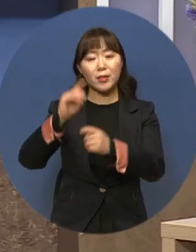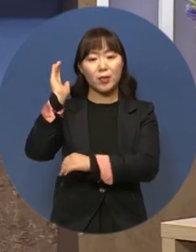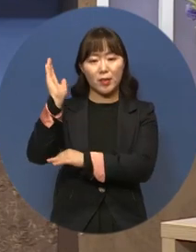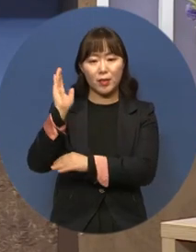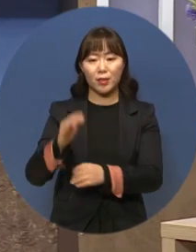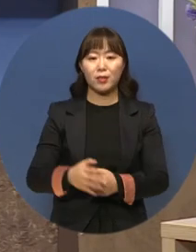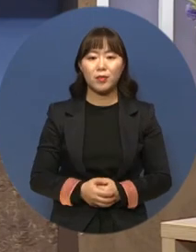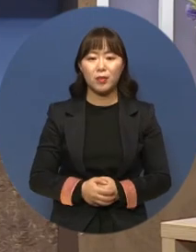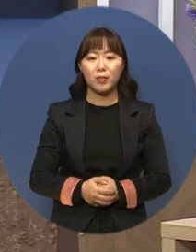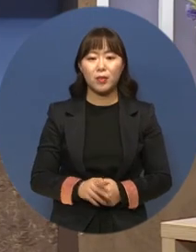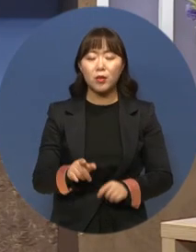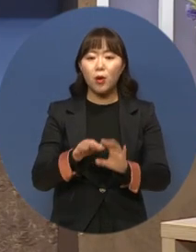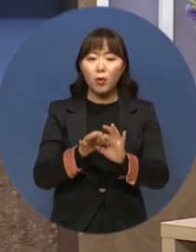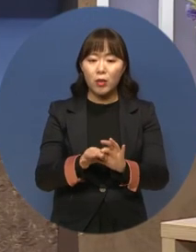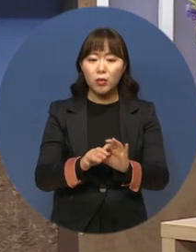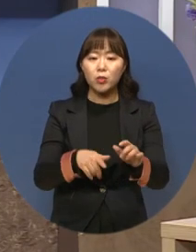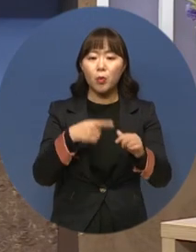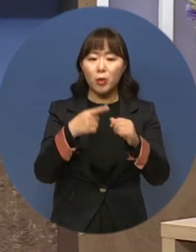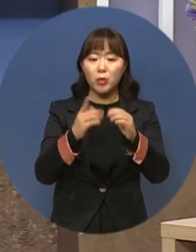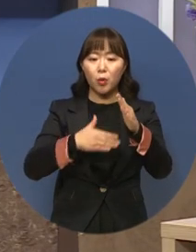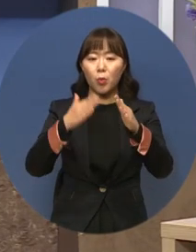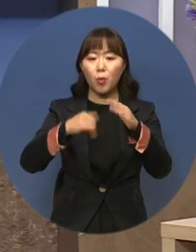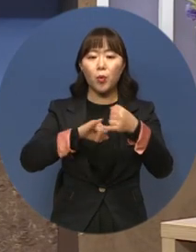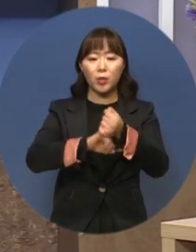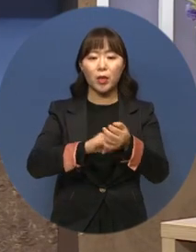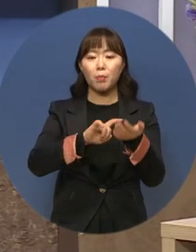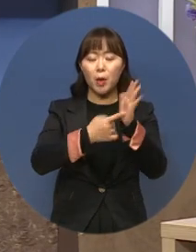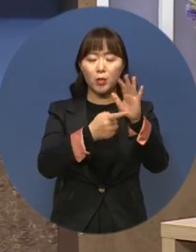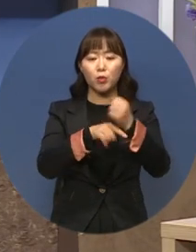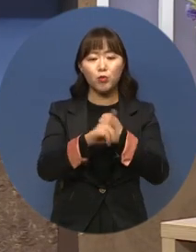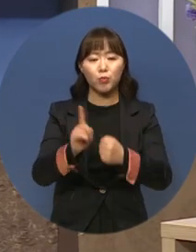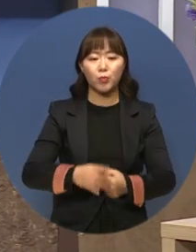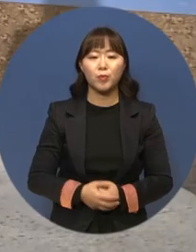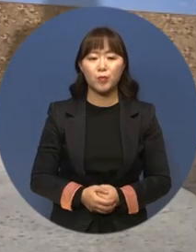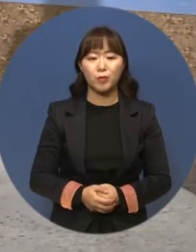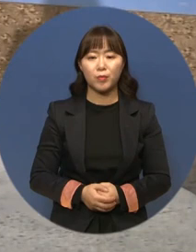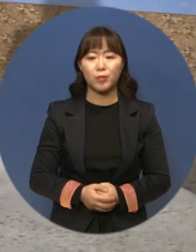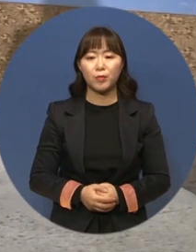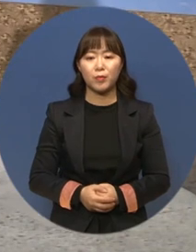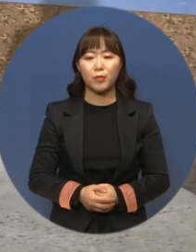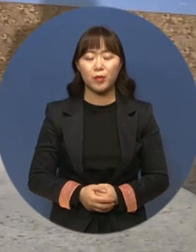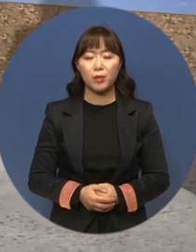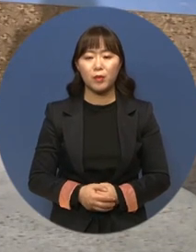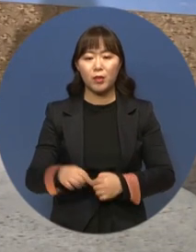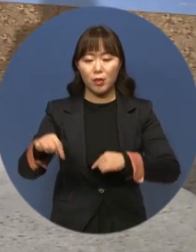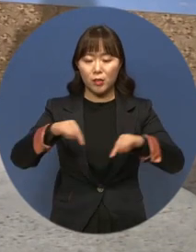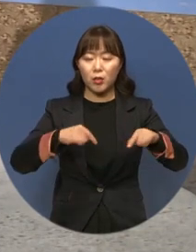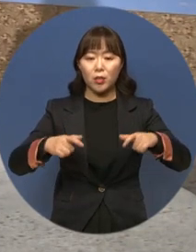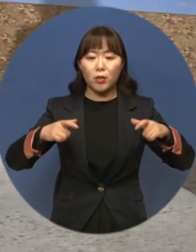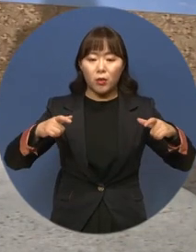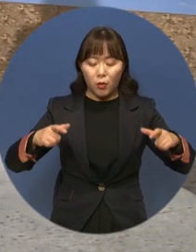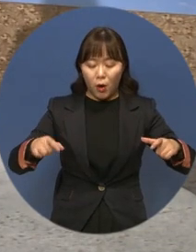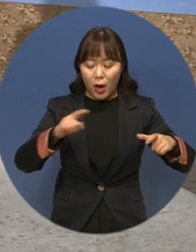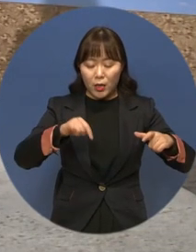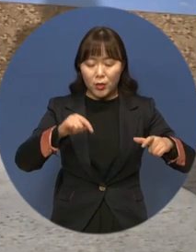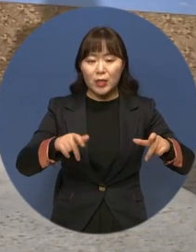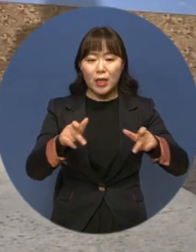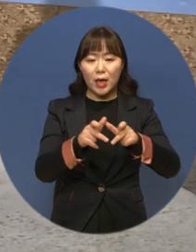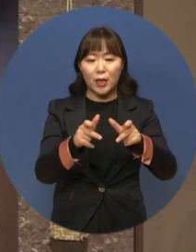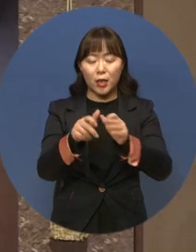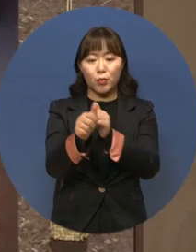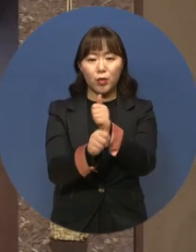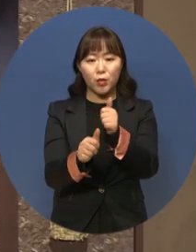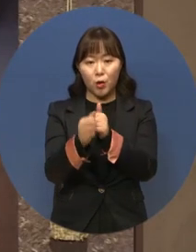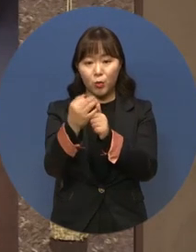주셨는데요. 이 부분을 첫 번째 공약으로 내세우신 이유가 있으신가요? 뭐 정치권에서